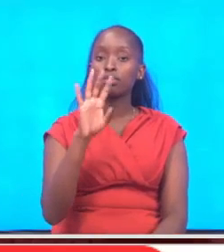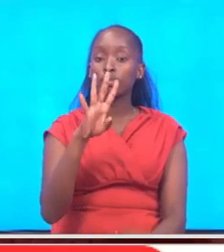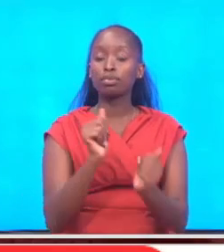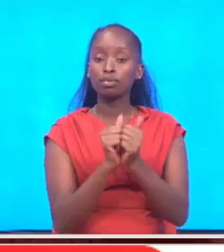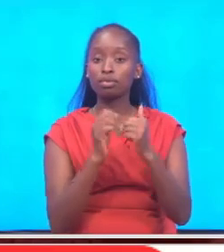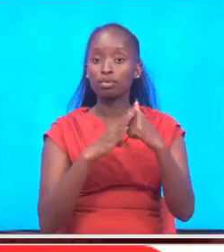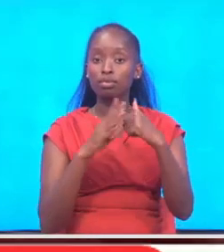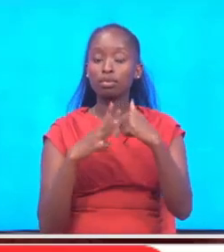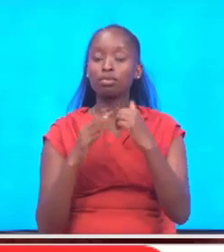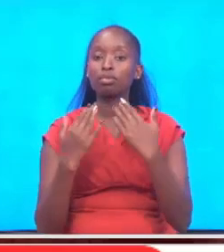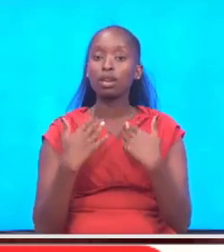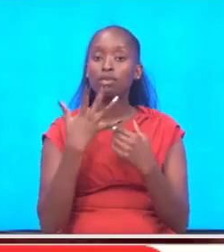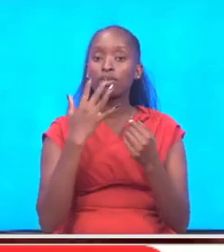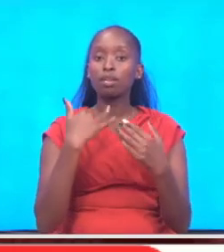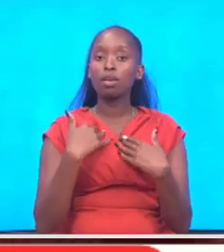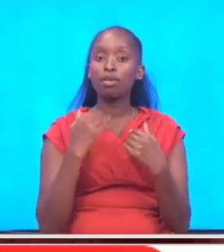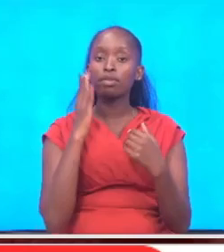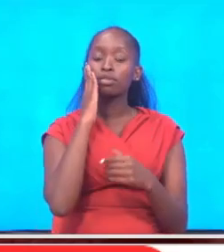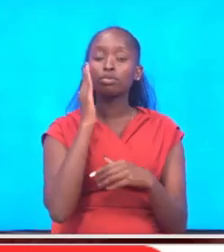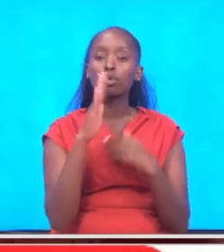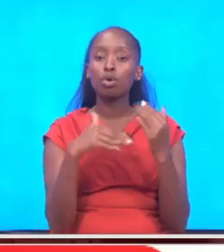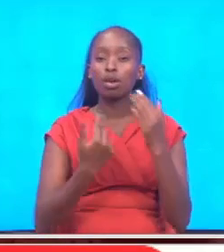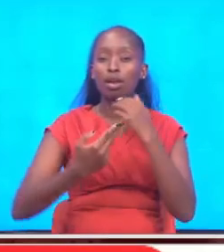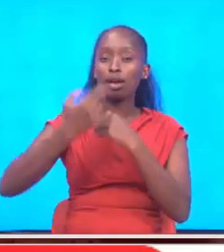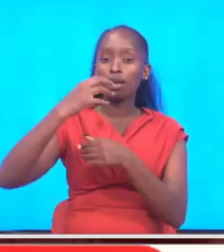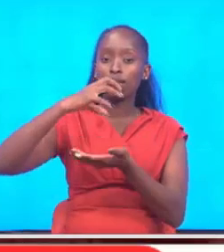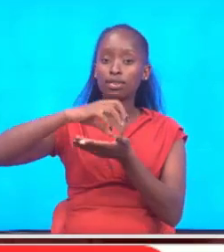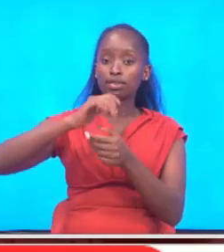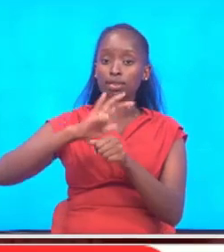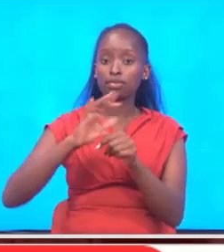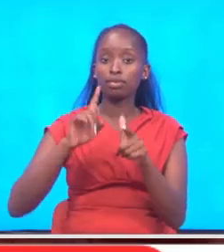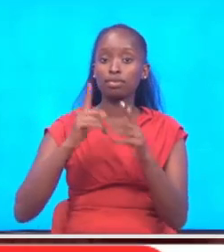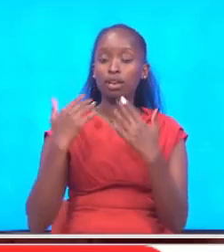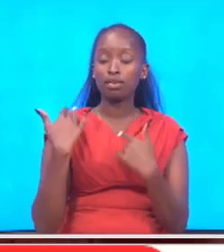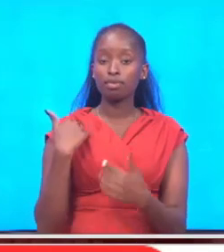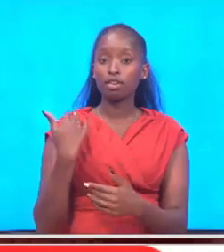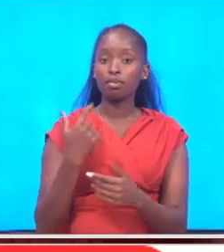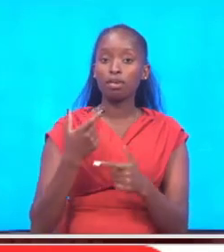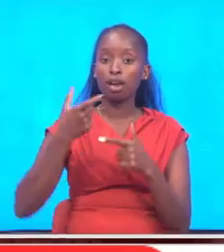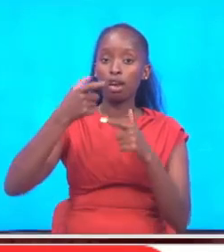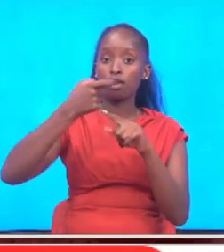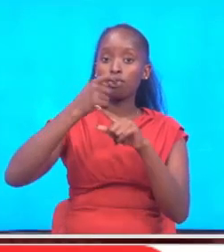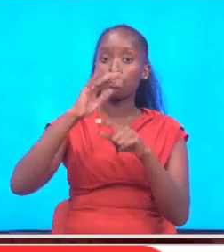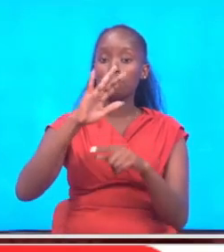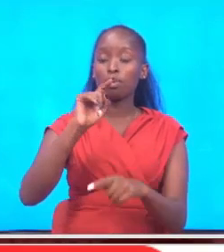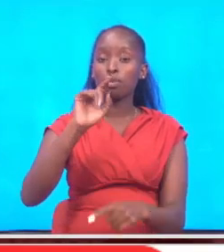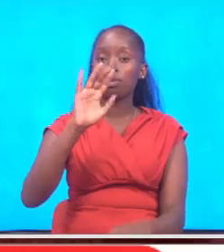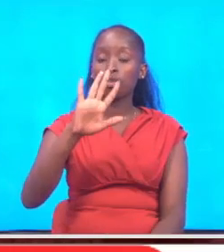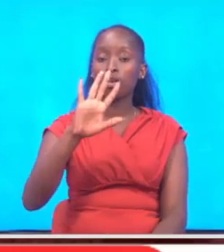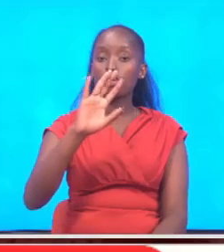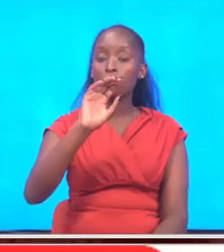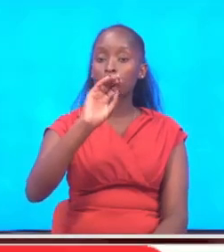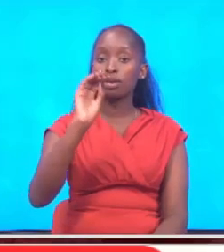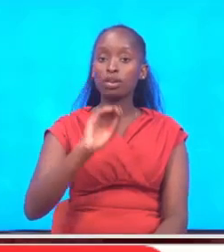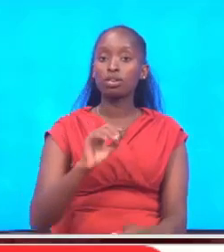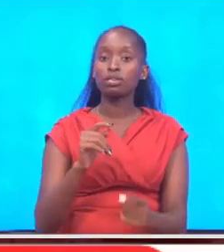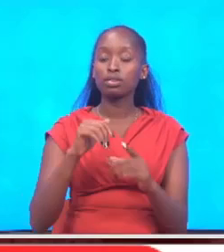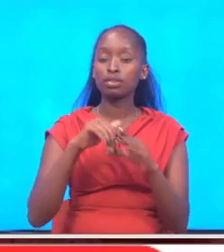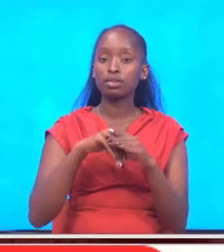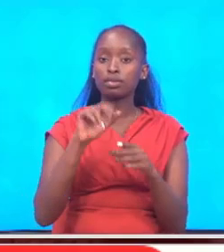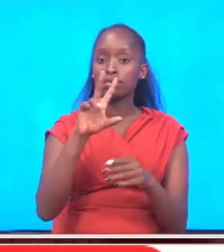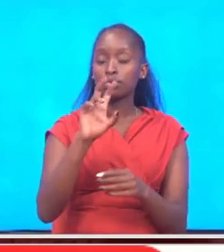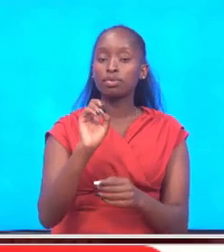likishuhudia viwango vya juu vya uhalifu, huku visa vya uhalifu vikiongezeka kutoka 5.51 mwaka